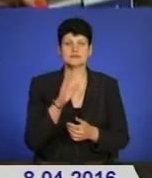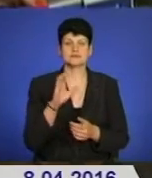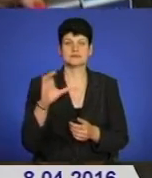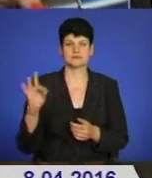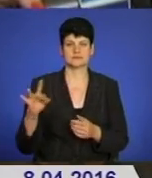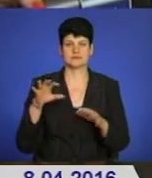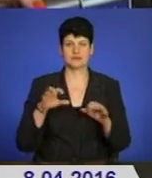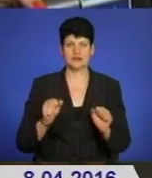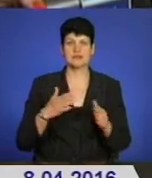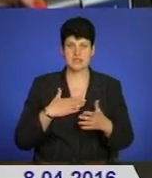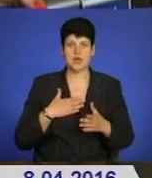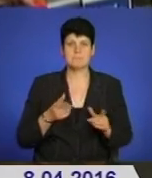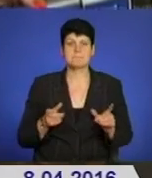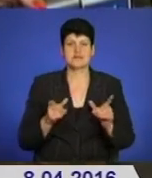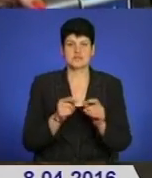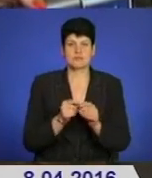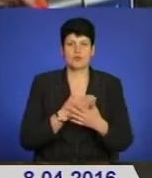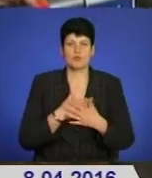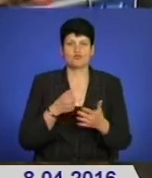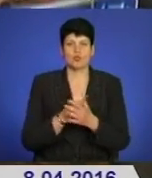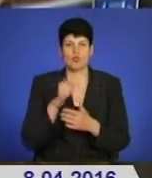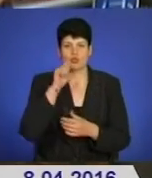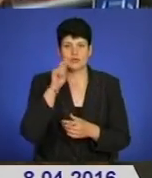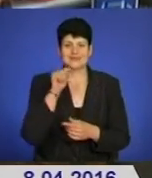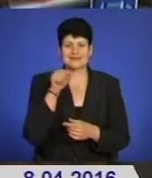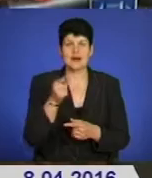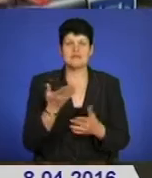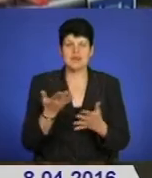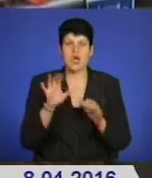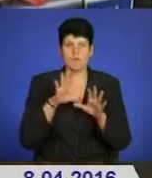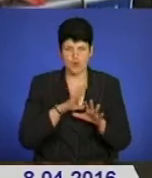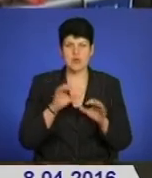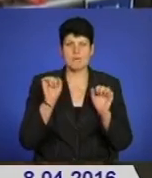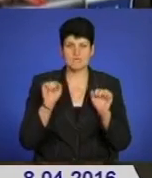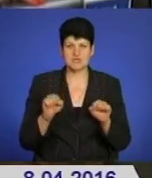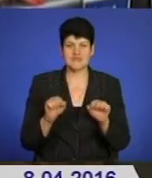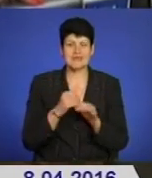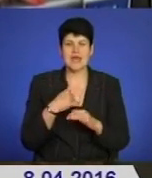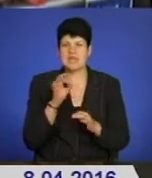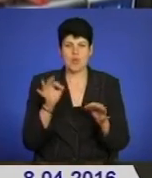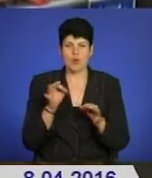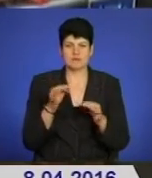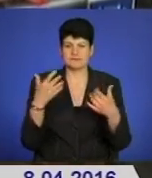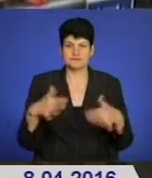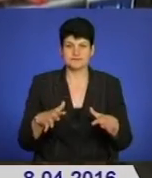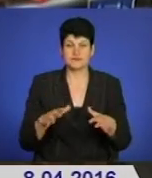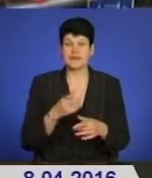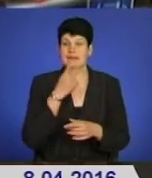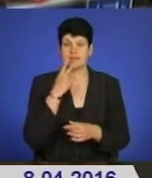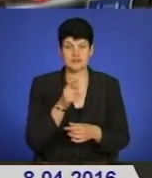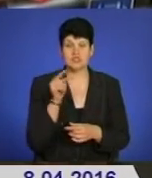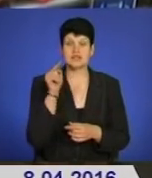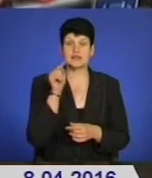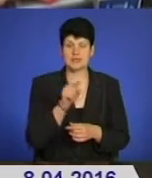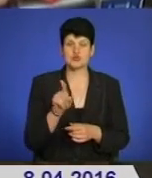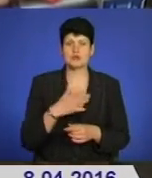влади я прищеплювала любов до України. Там, де була можливість, я ніколи не оминала, не дивлячись на те,